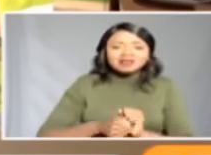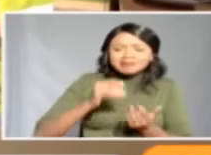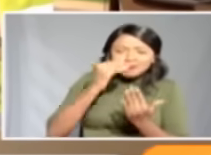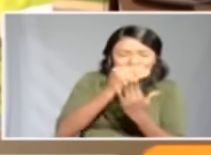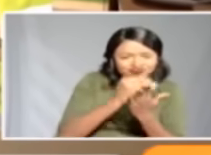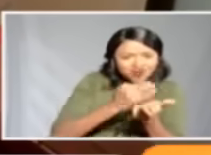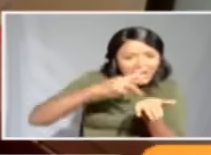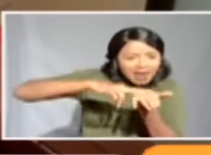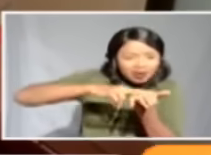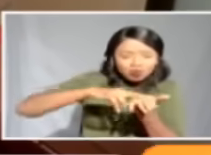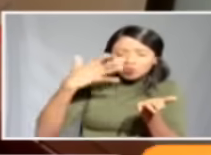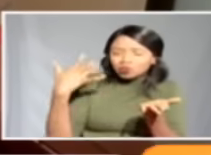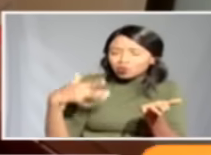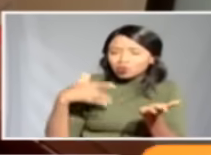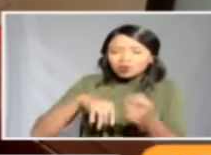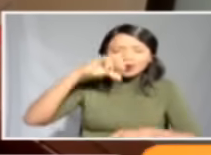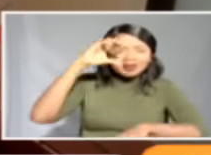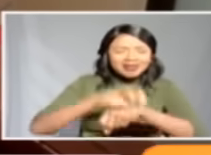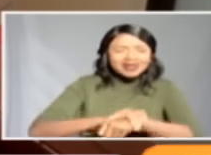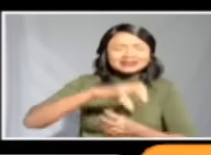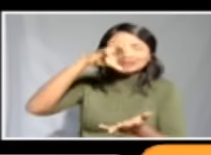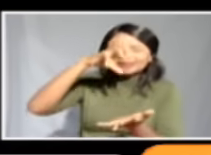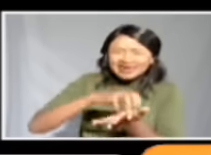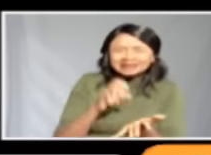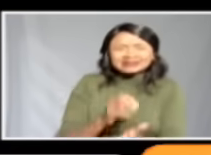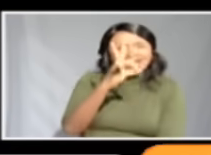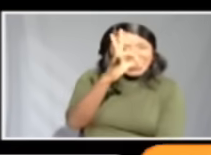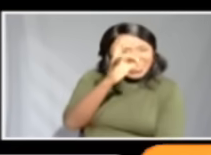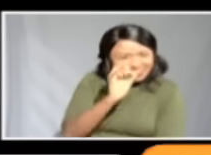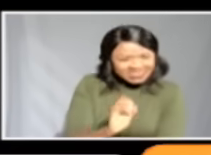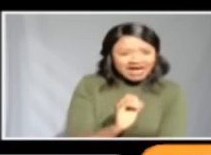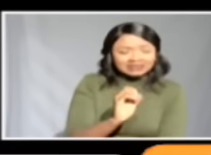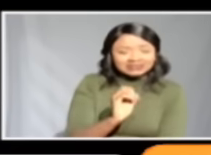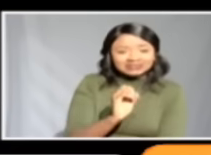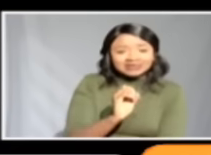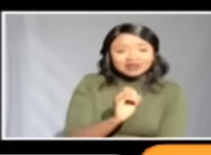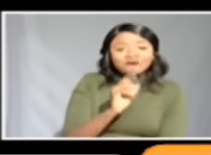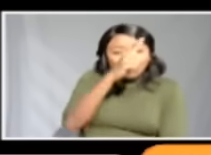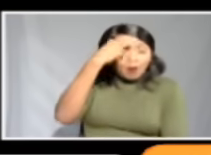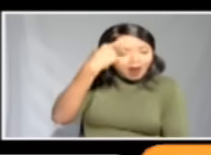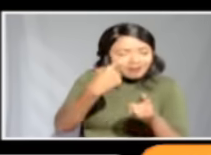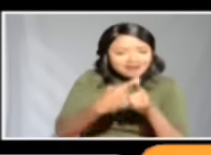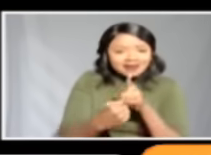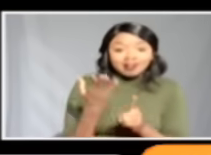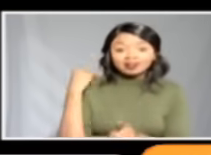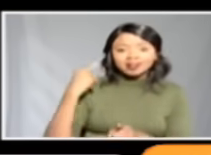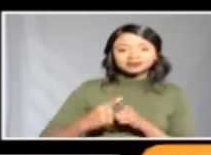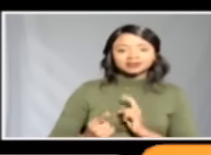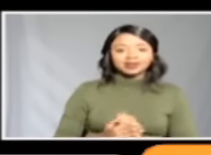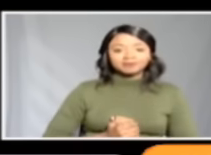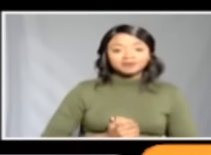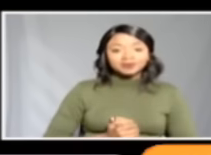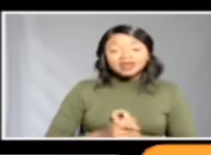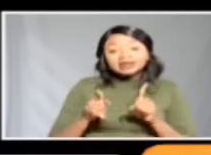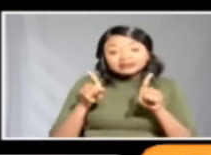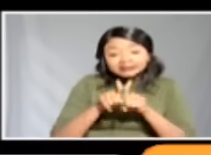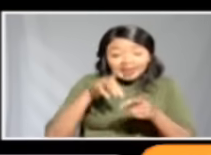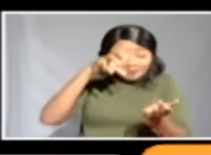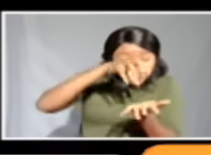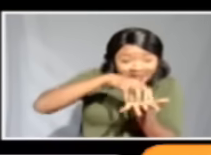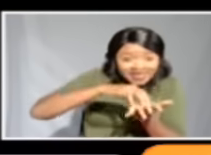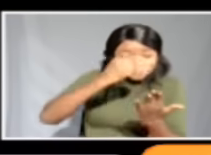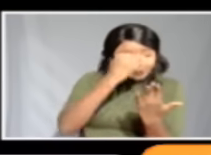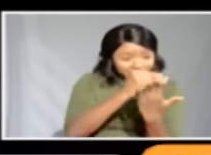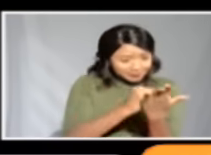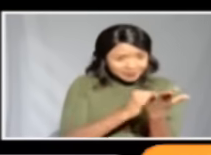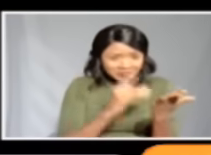zao zinathibitisha walipokea visa zaidi ya 30 katika kipindi cha mwaka mmoja uliopita. Visa vilivyotekelezwa na